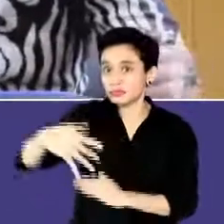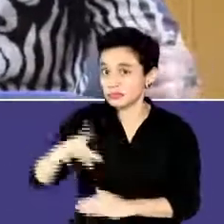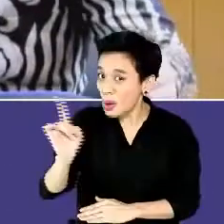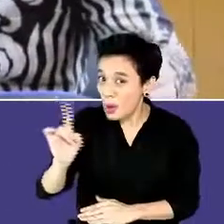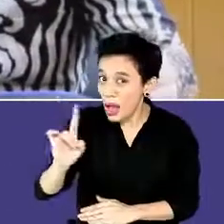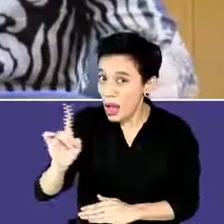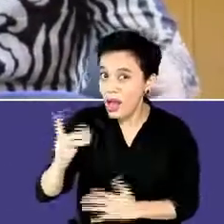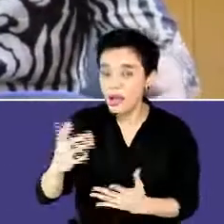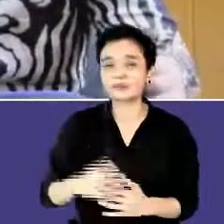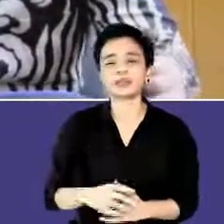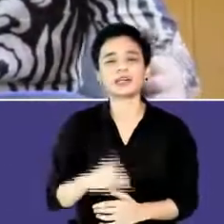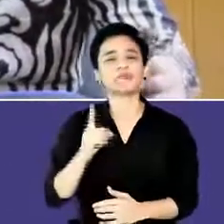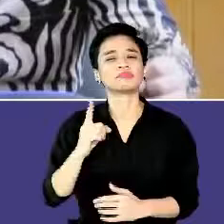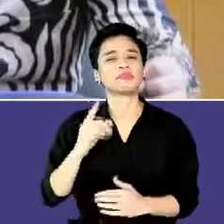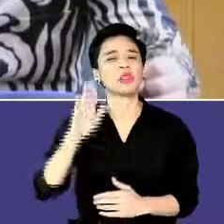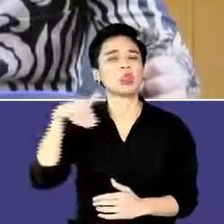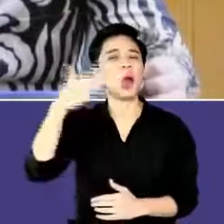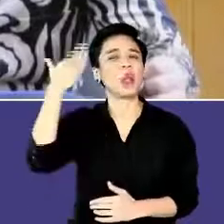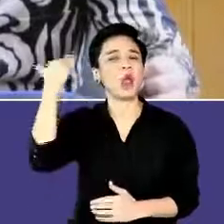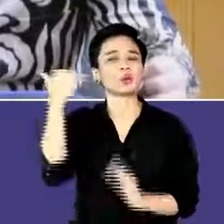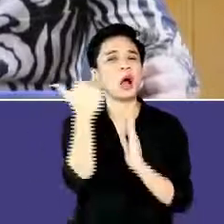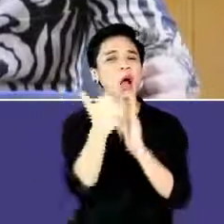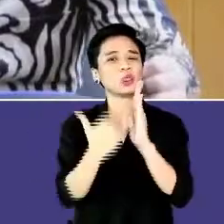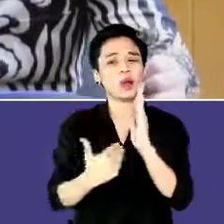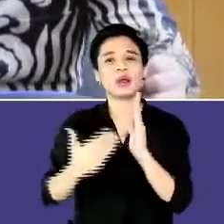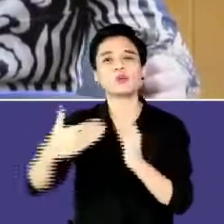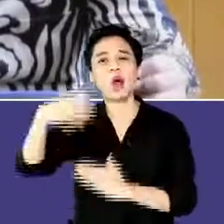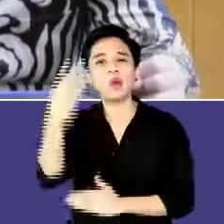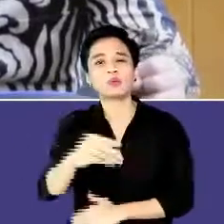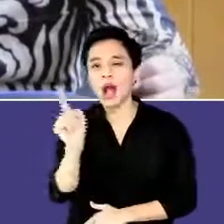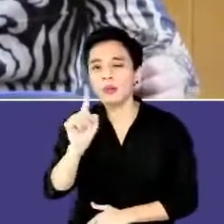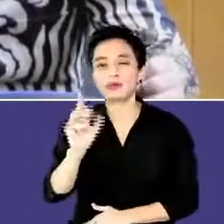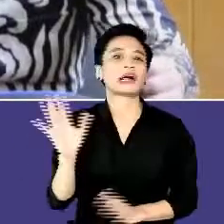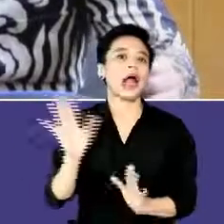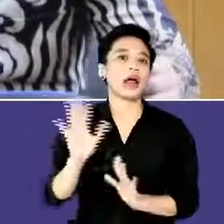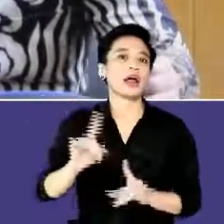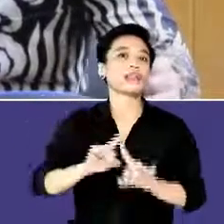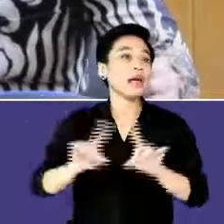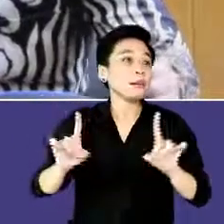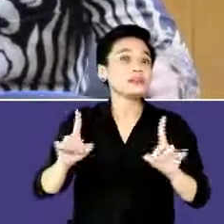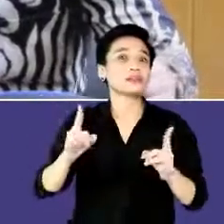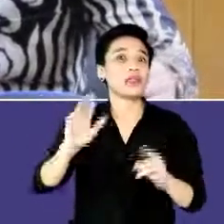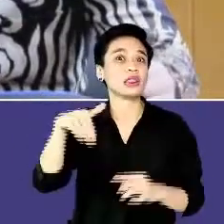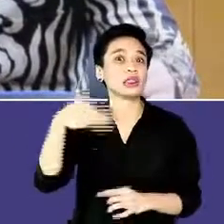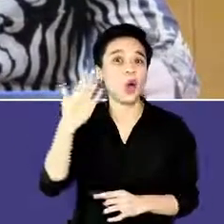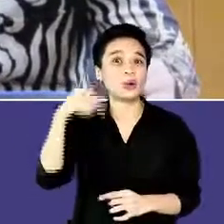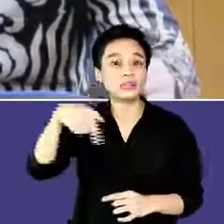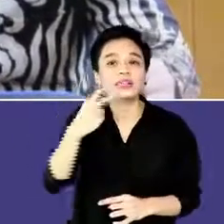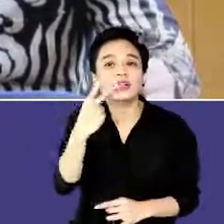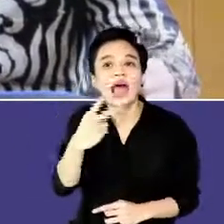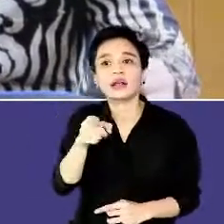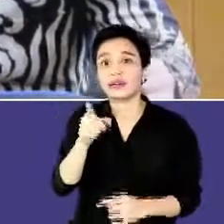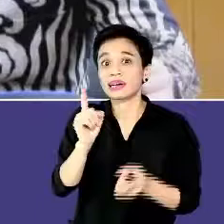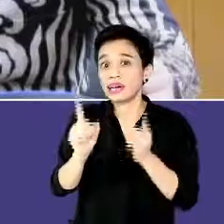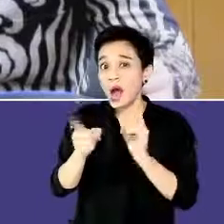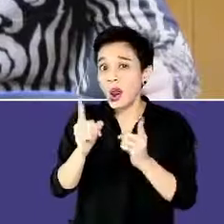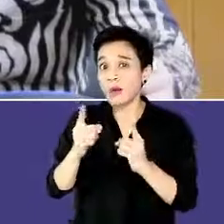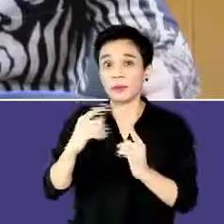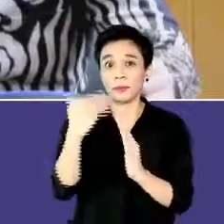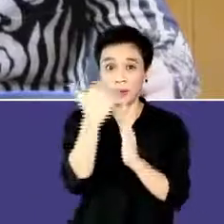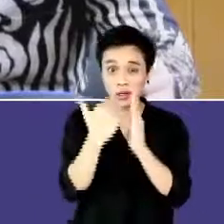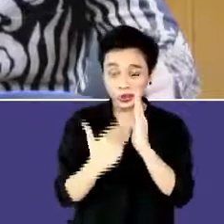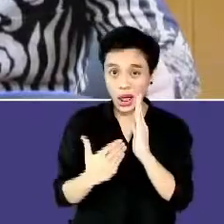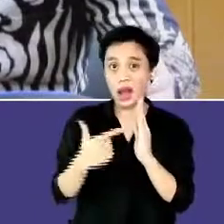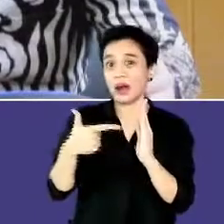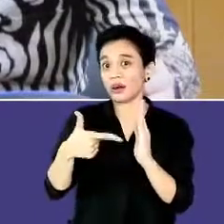menuju ke tahun lalu Aturan itu enggak ada tidak ada nah tahun ini kemungkinan masih mungkin ada kalau ini berlanjut artinya kalau ini dipertahankan